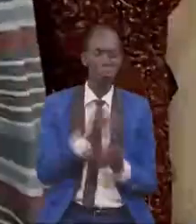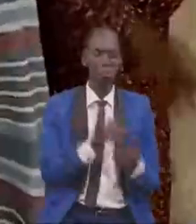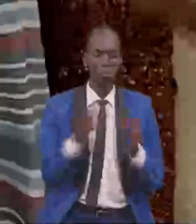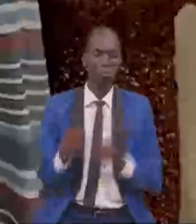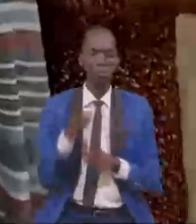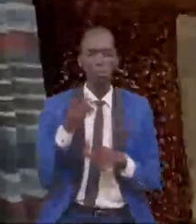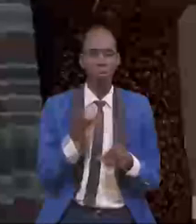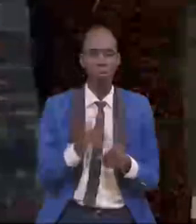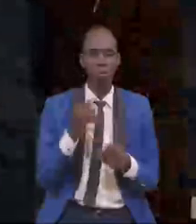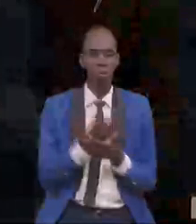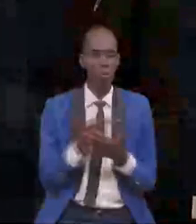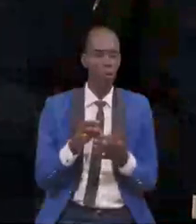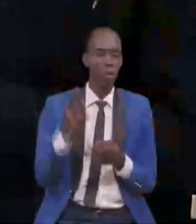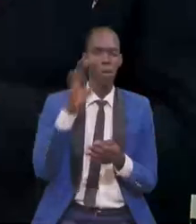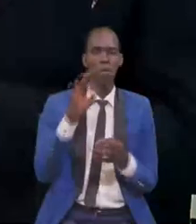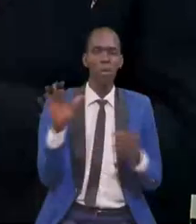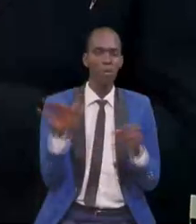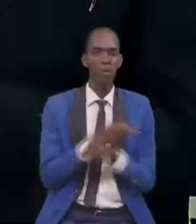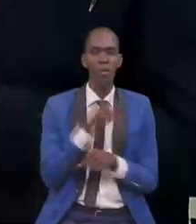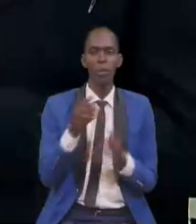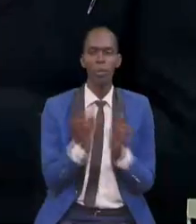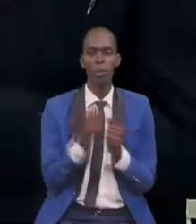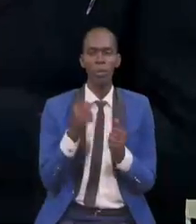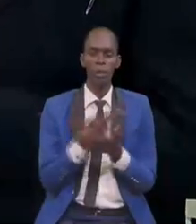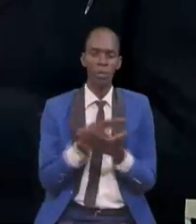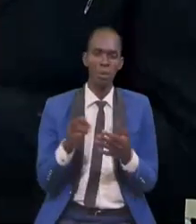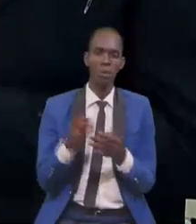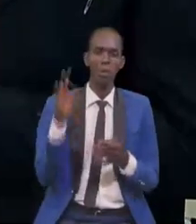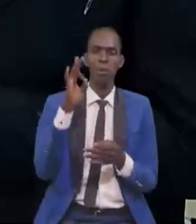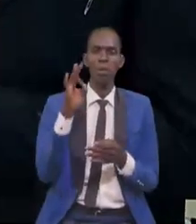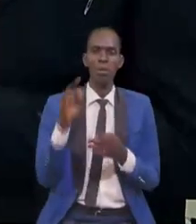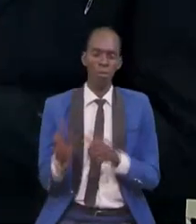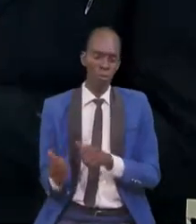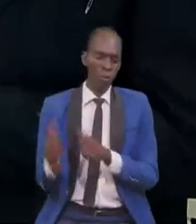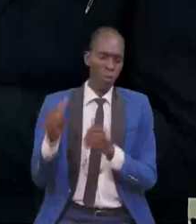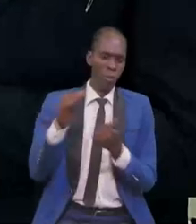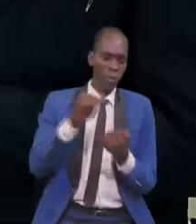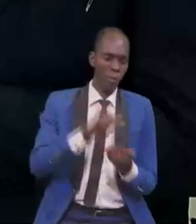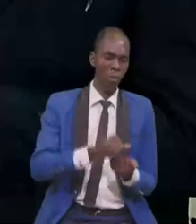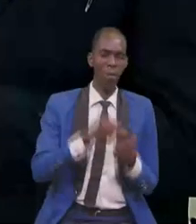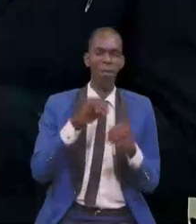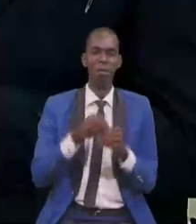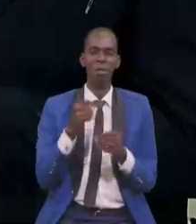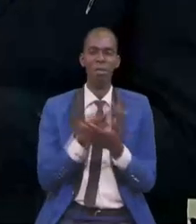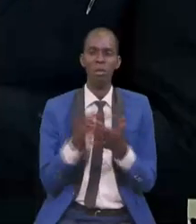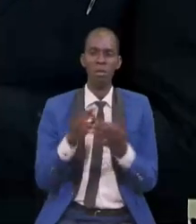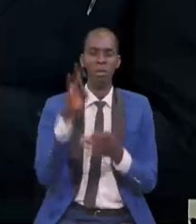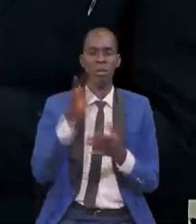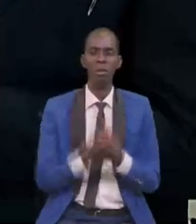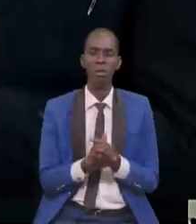Il peut te baptiser dans le Saint-Esprit. Il peut te remplir du Saint-Esprit. Il peut t'immerger dans le